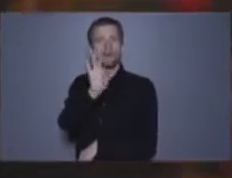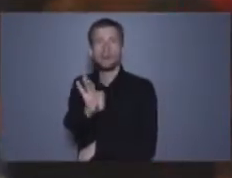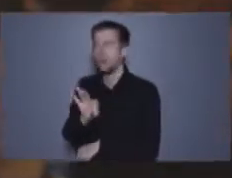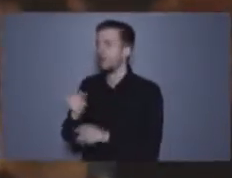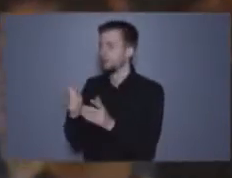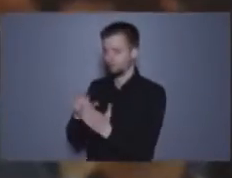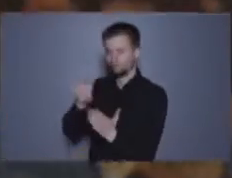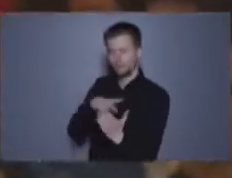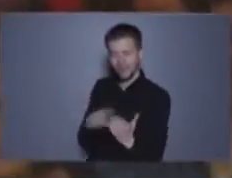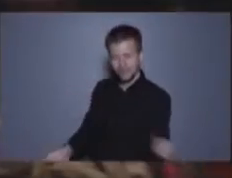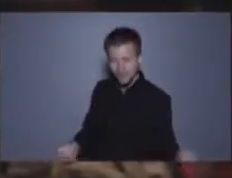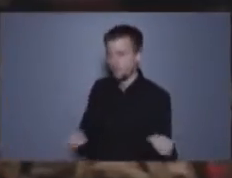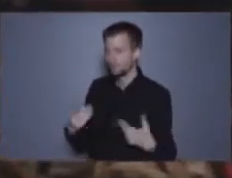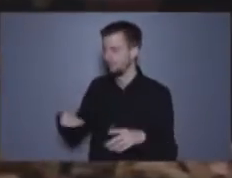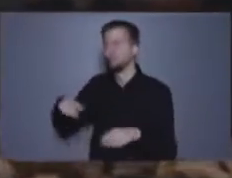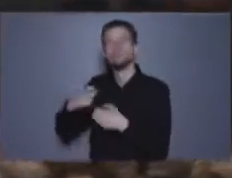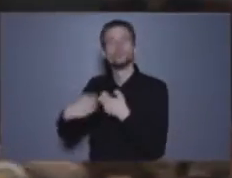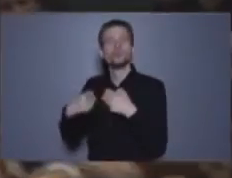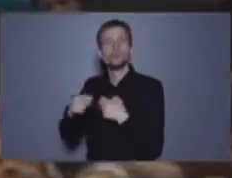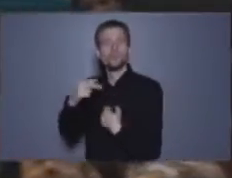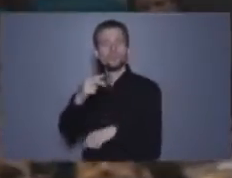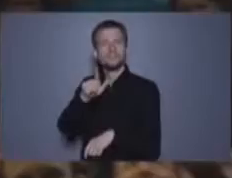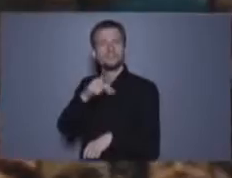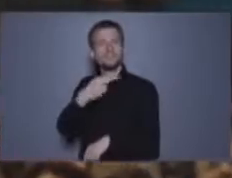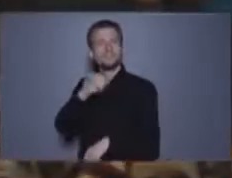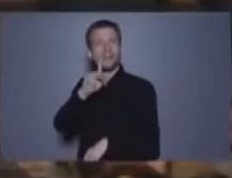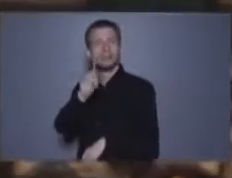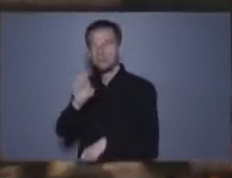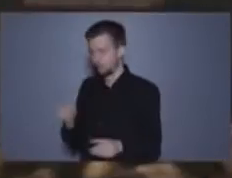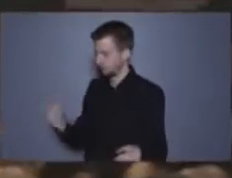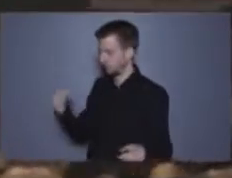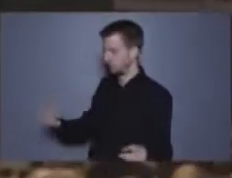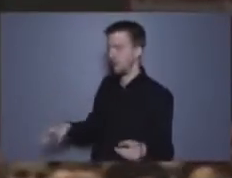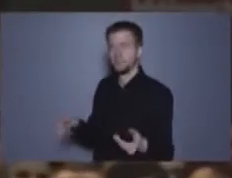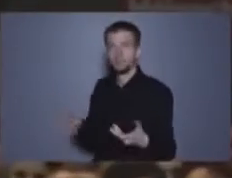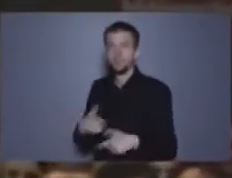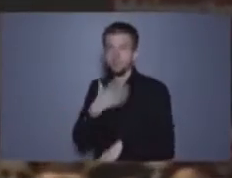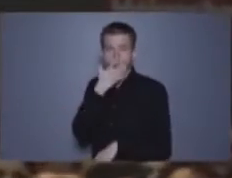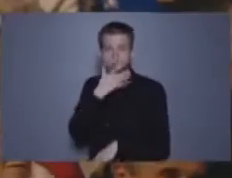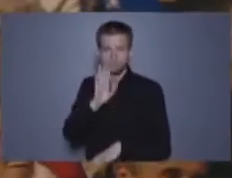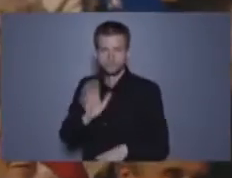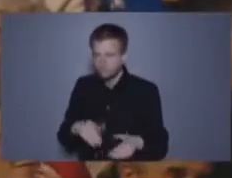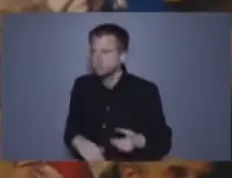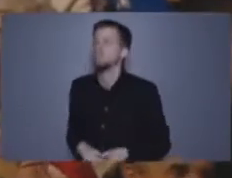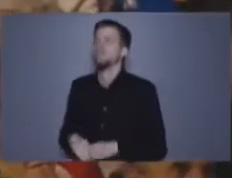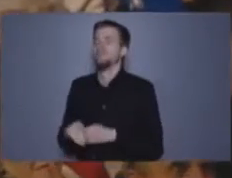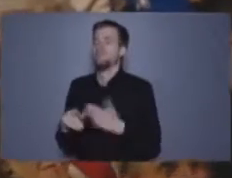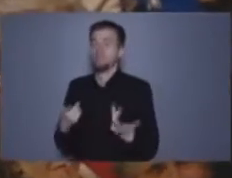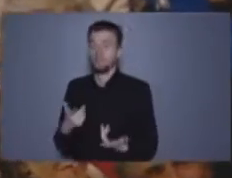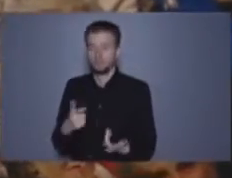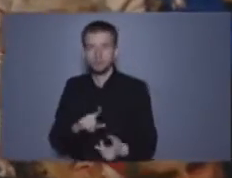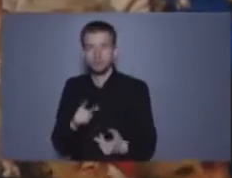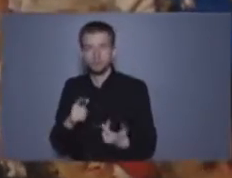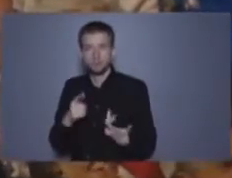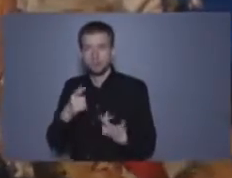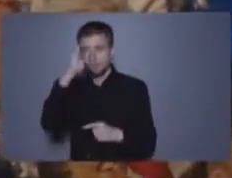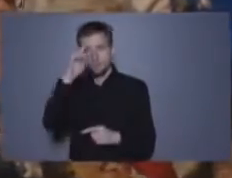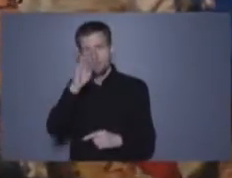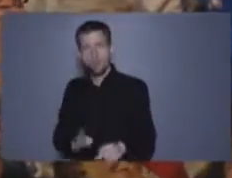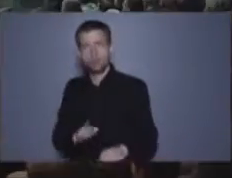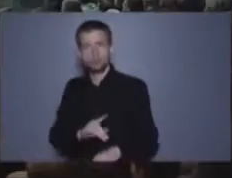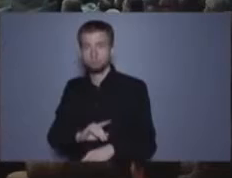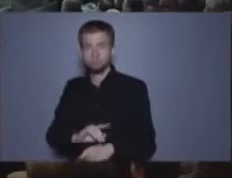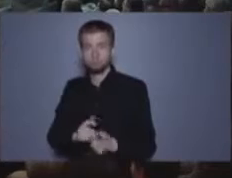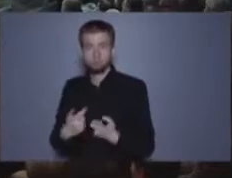sa paire de pompes Nike, qui est une horreur, eh bien, parce qu'elle est immorale,